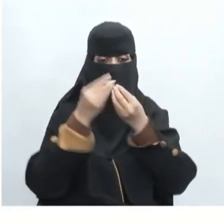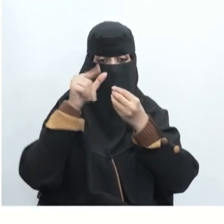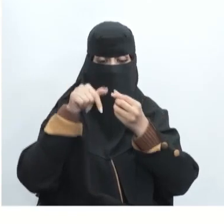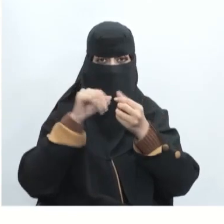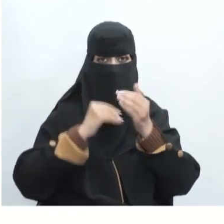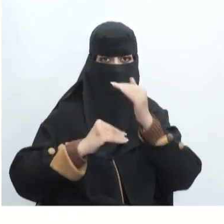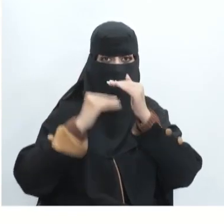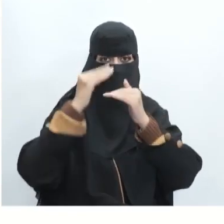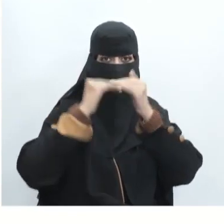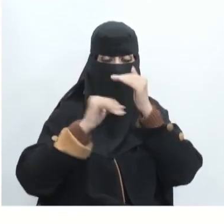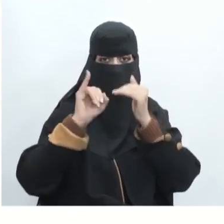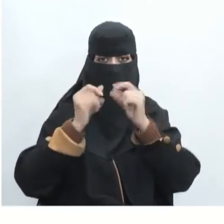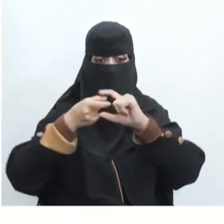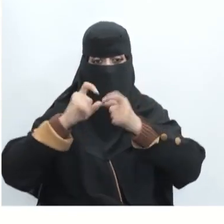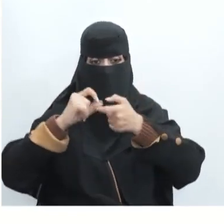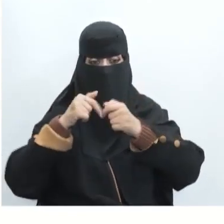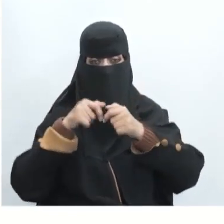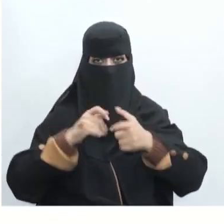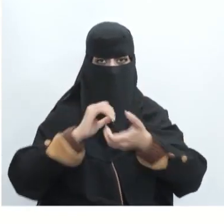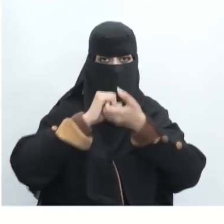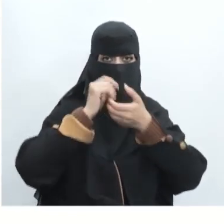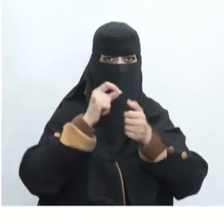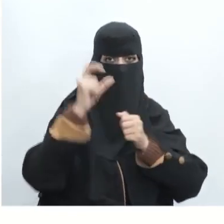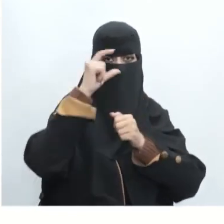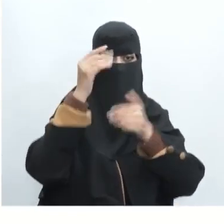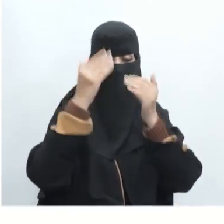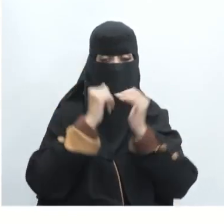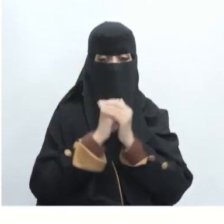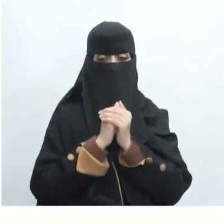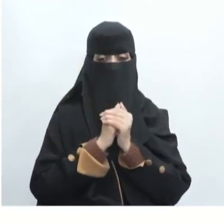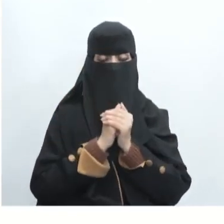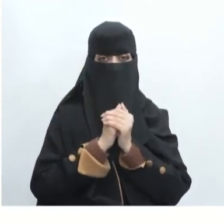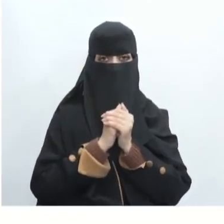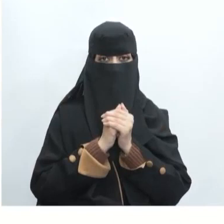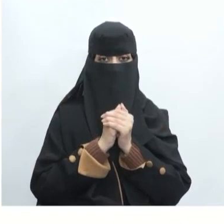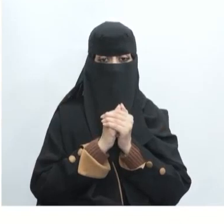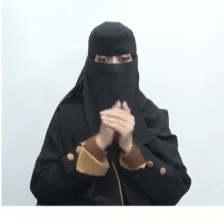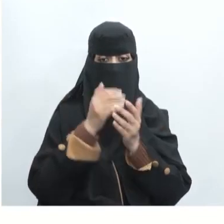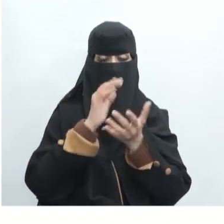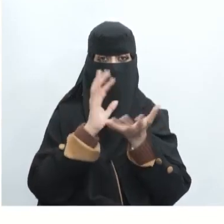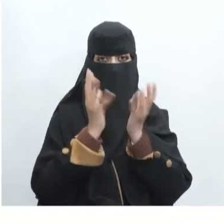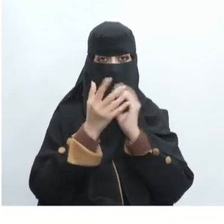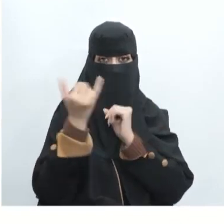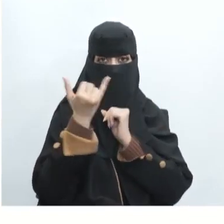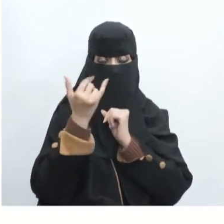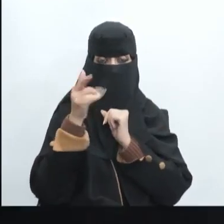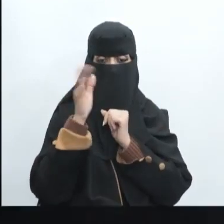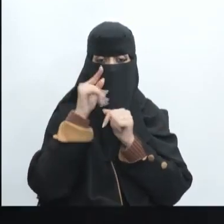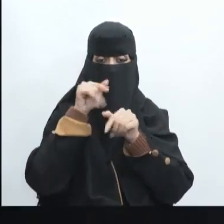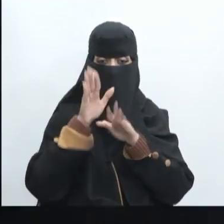تاتي تحت مظلات ممتازين منظمه التعاون الاسلامي العالم العربي